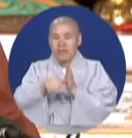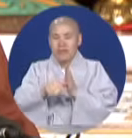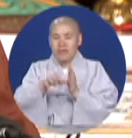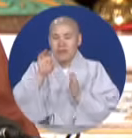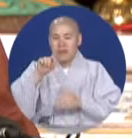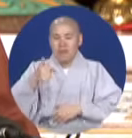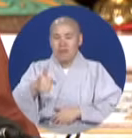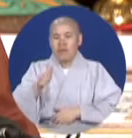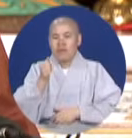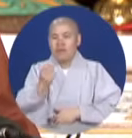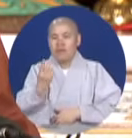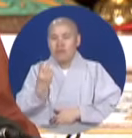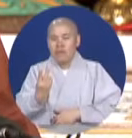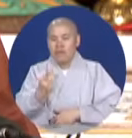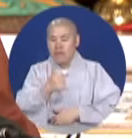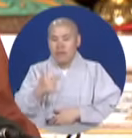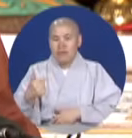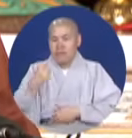원효 성사께서